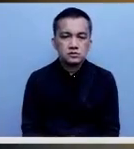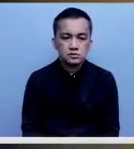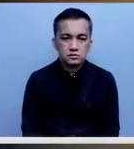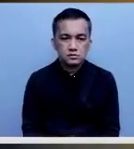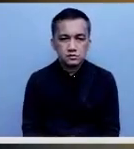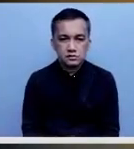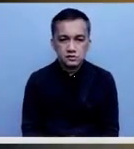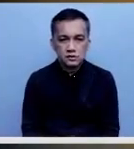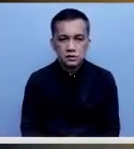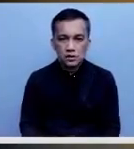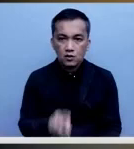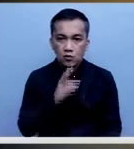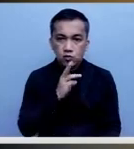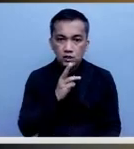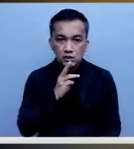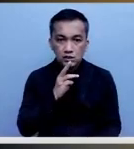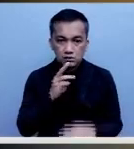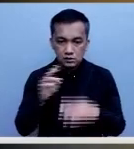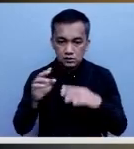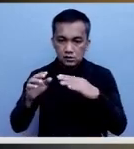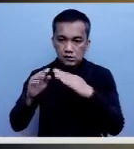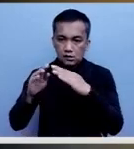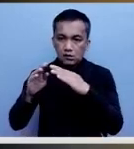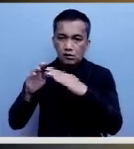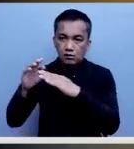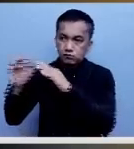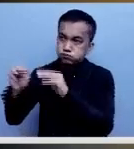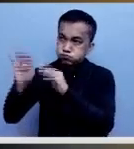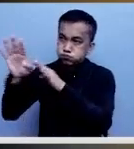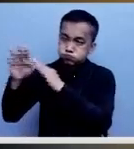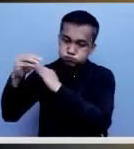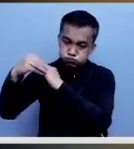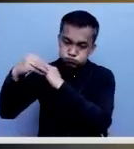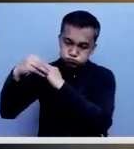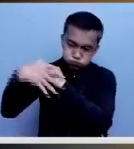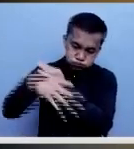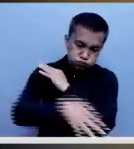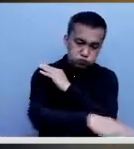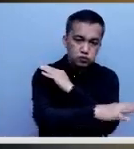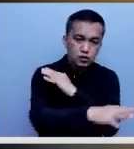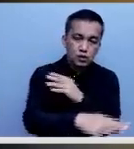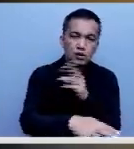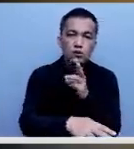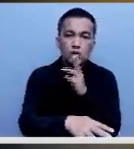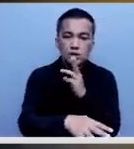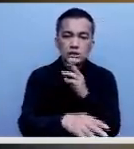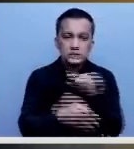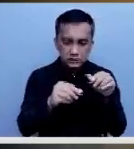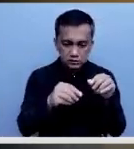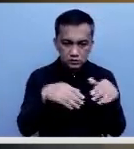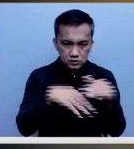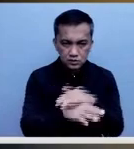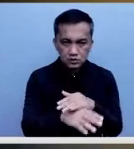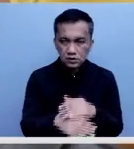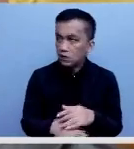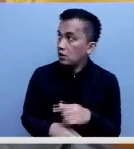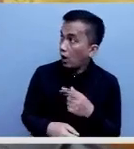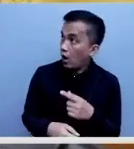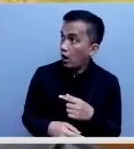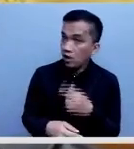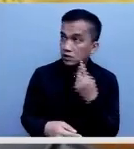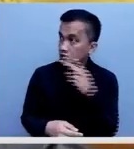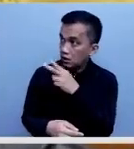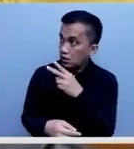Kasabay ng tubig, ang pagregasa ng lupa at putik na pumasok sa mga bahay. Nung nag-warning sila, ang ginawa lang namin tumakbo. Wala na kaming naisip